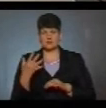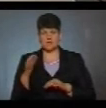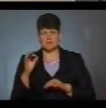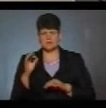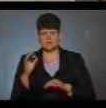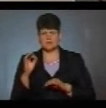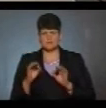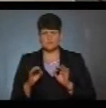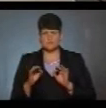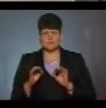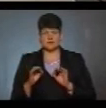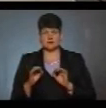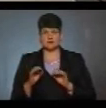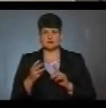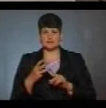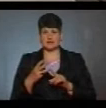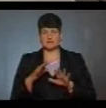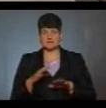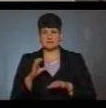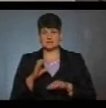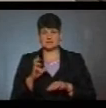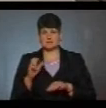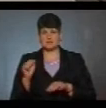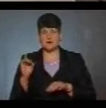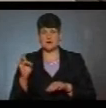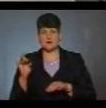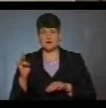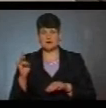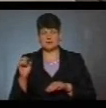20,45%, на третьому місці Степан Барна «Солідарність»